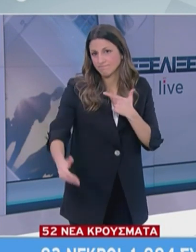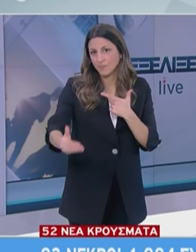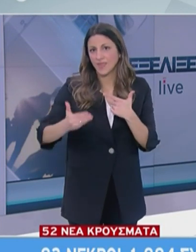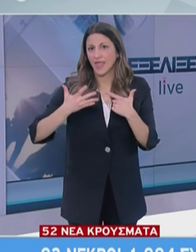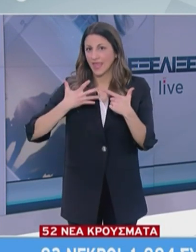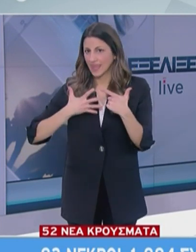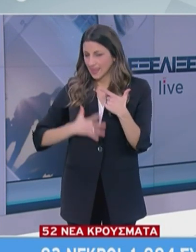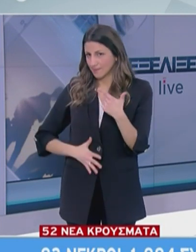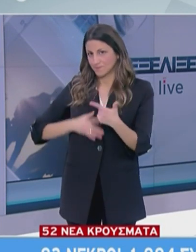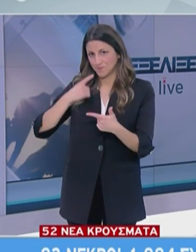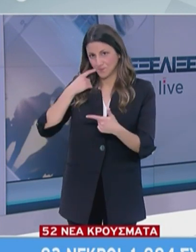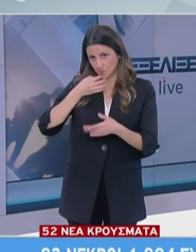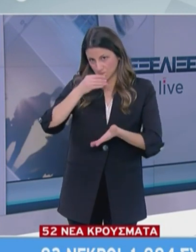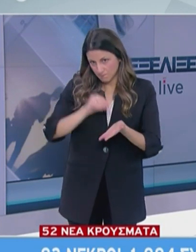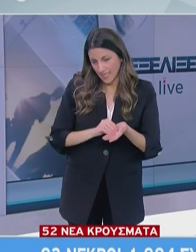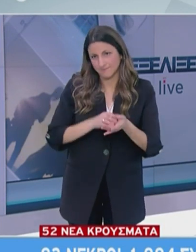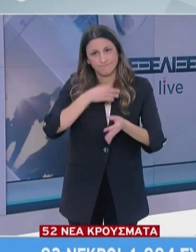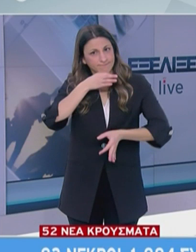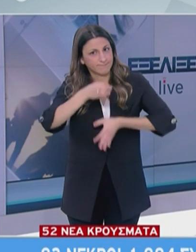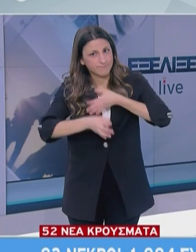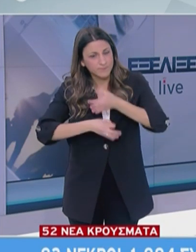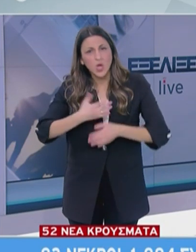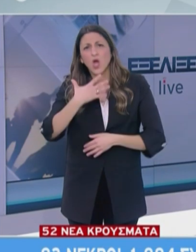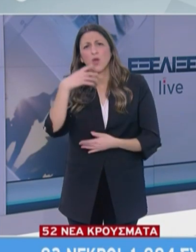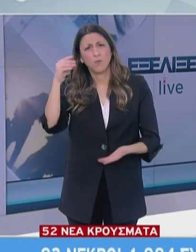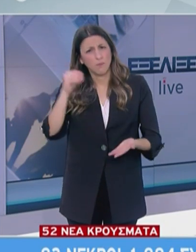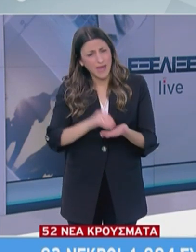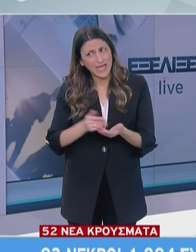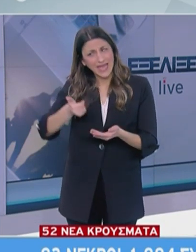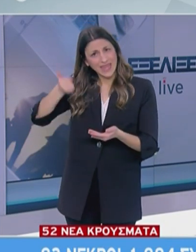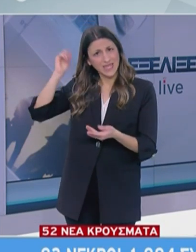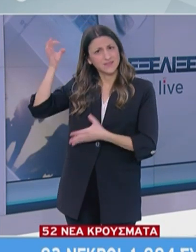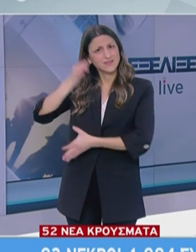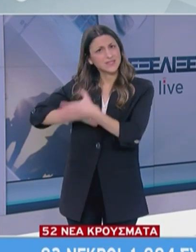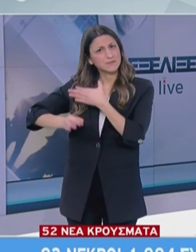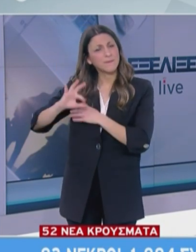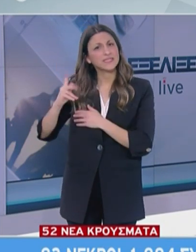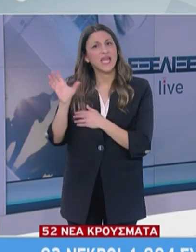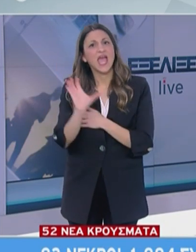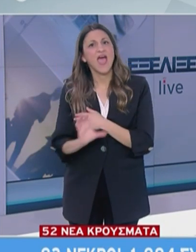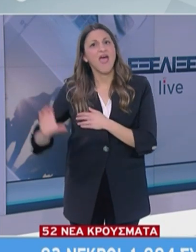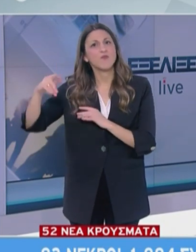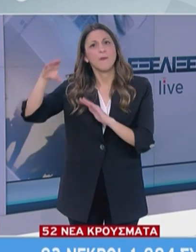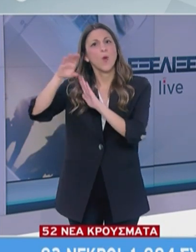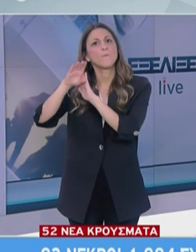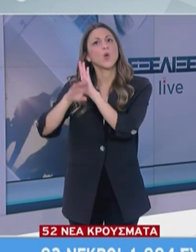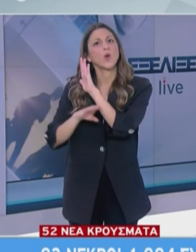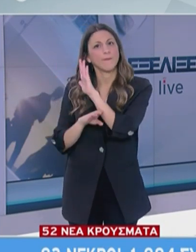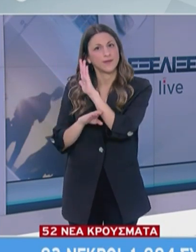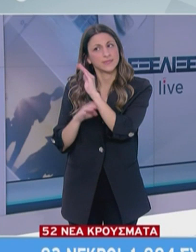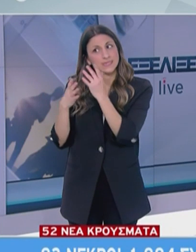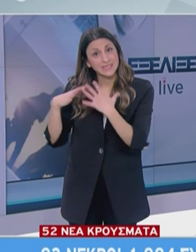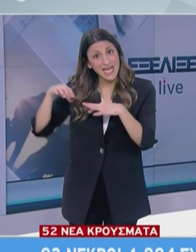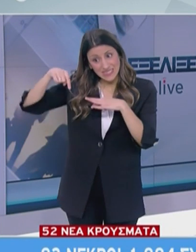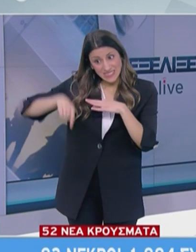θα ήθελα να υπενθυμίσω για μία ακόμη φορά, επειδή έγινε αναφορά και χθες, στο σημαντικό ευρωπαϊκό πρόγραμμα, το οποίο ξεκινάει